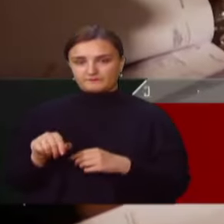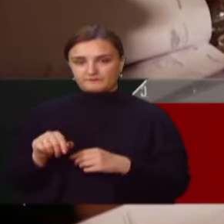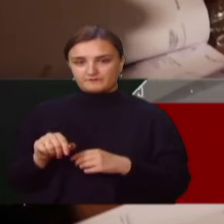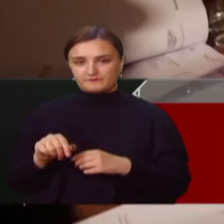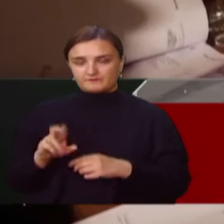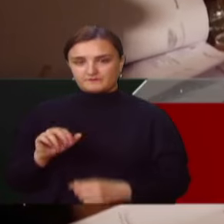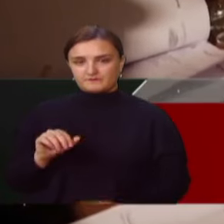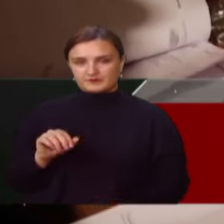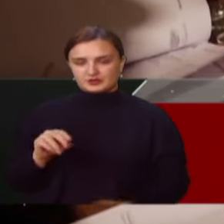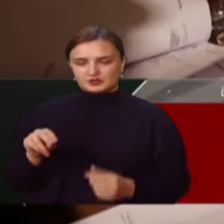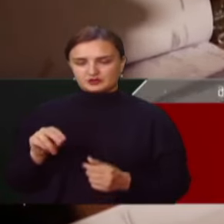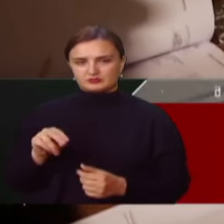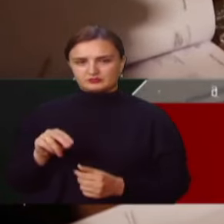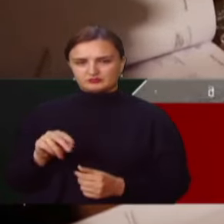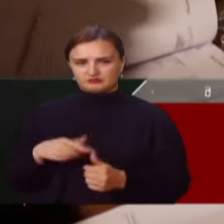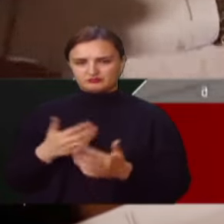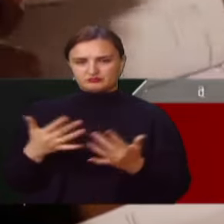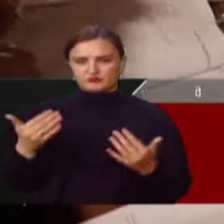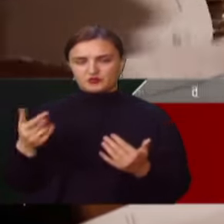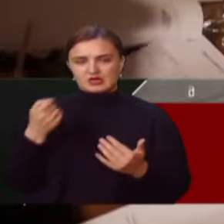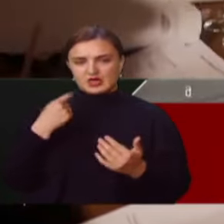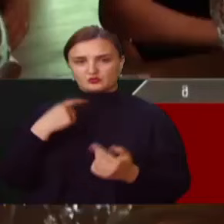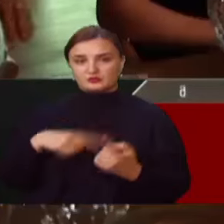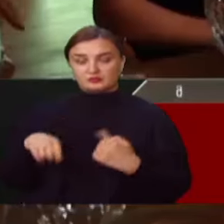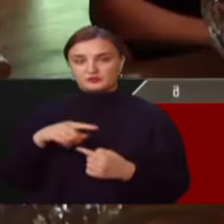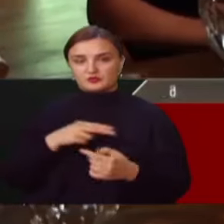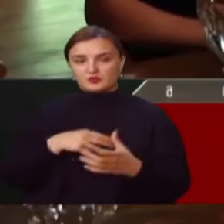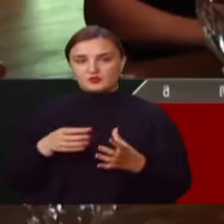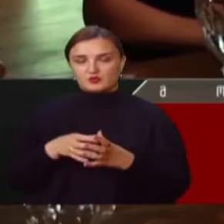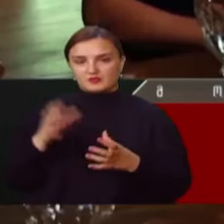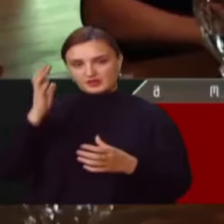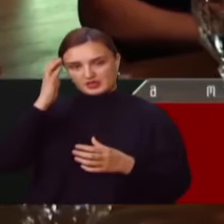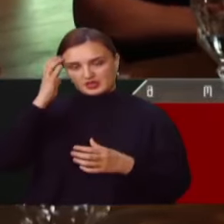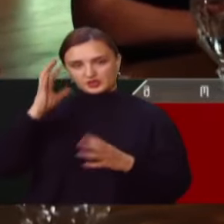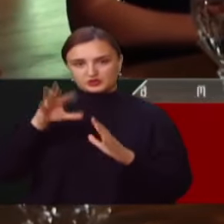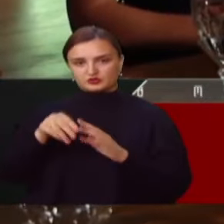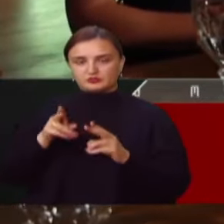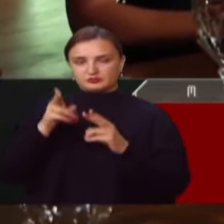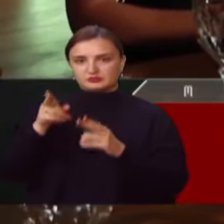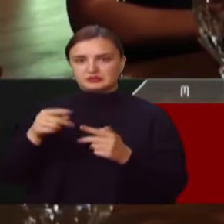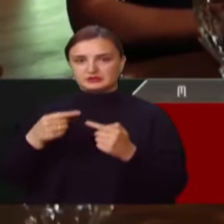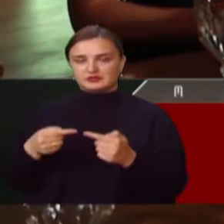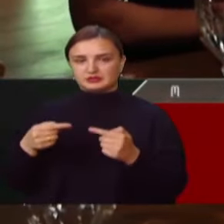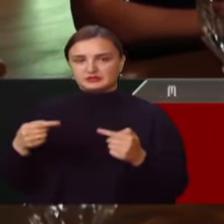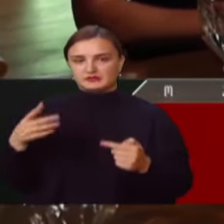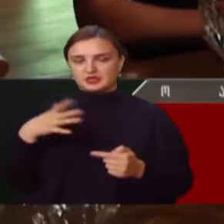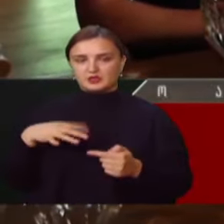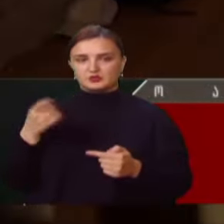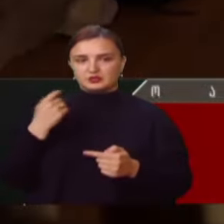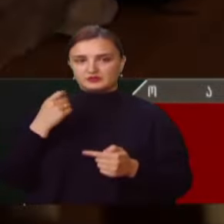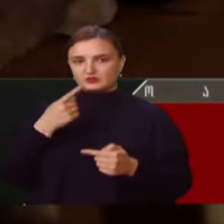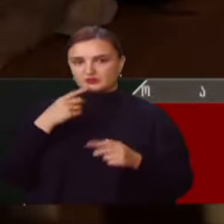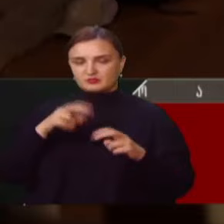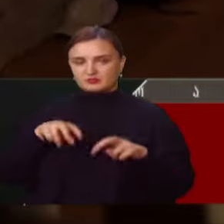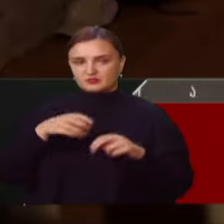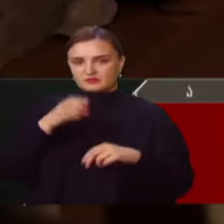მოვაჭრეები, ბაიარები და სომელიეები ქართული ღვინის მწარმოებელ კომპანიებს კახეთში ეწვივნენ, სადაც სხვადასხვა სტილის ქართული ღვინო